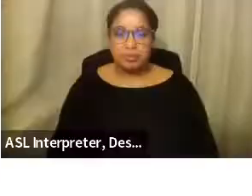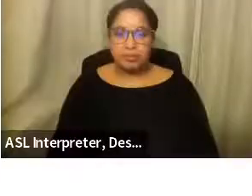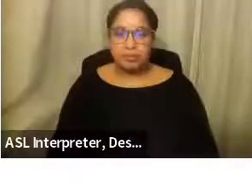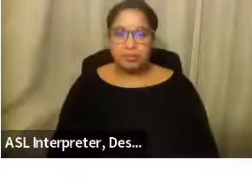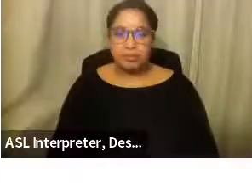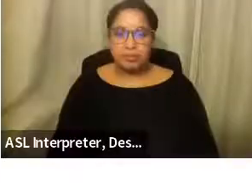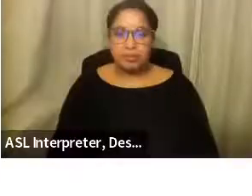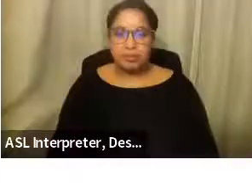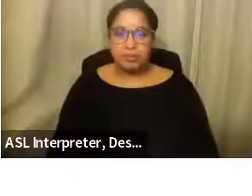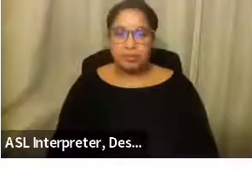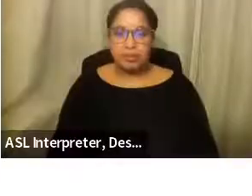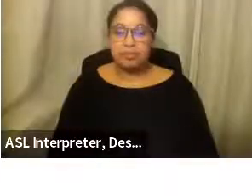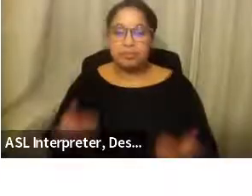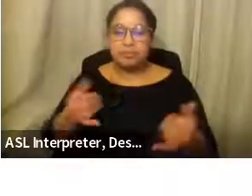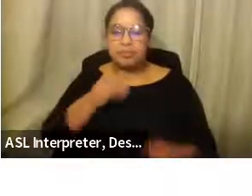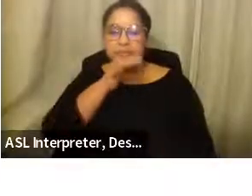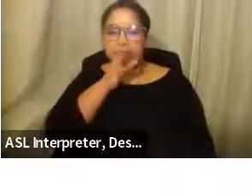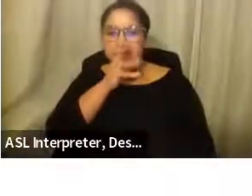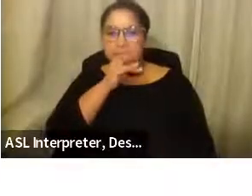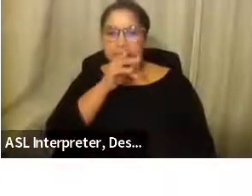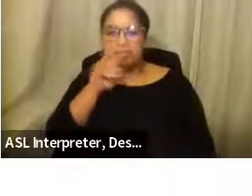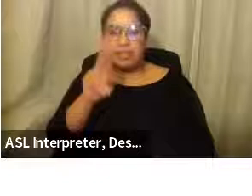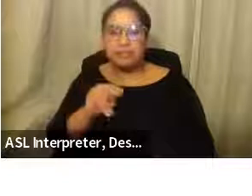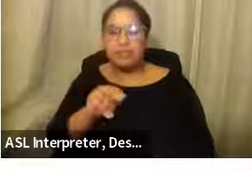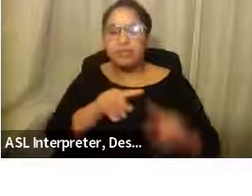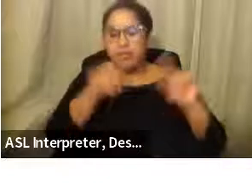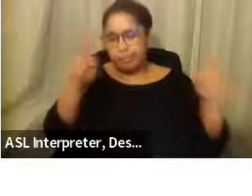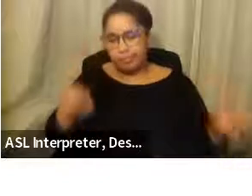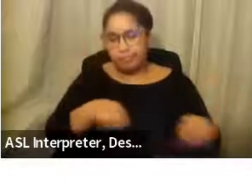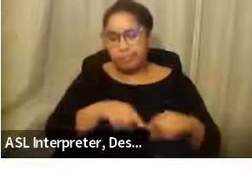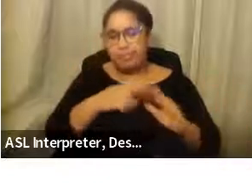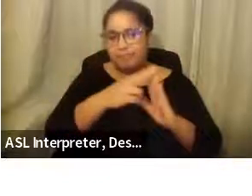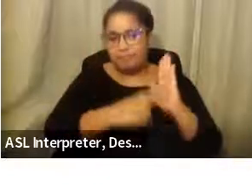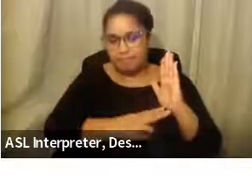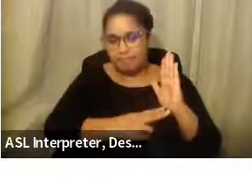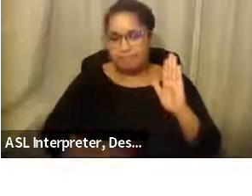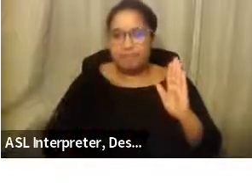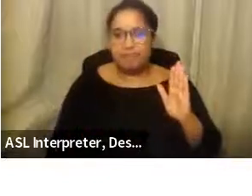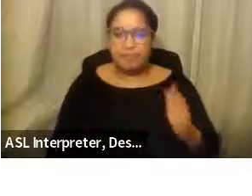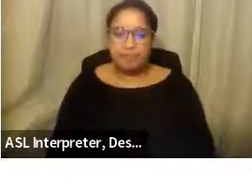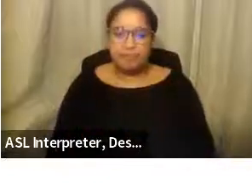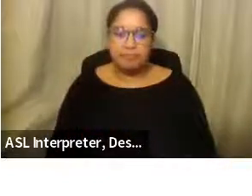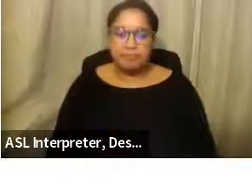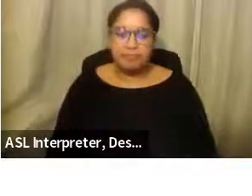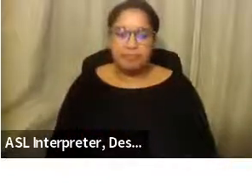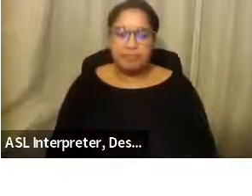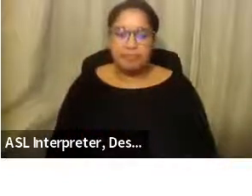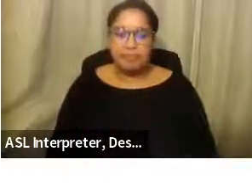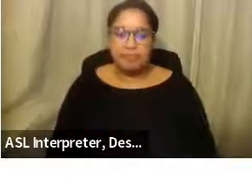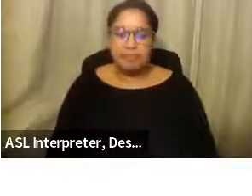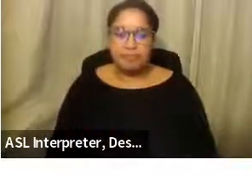Chương trình sau đây sẽ được diễn dịch bằng tiếng Mễ, tiếng Việt và tiếng